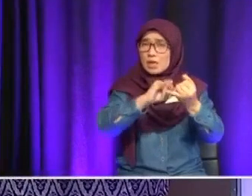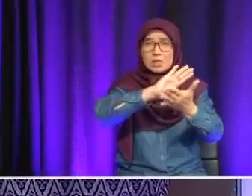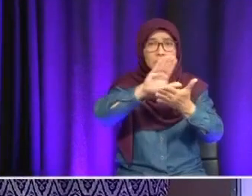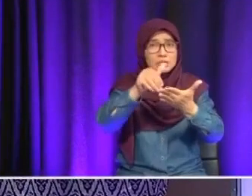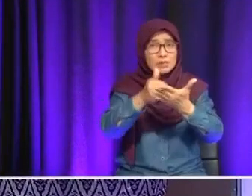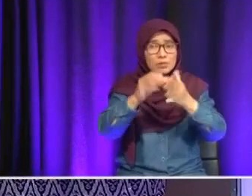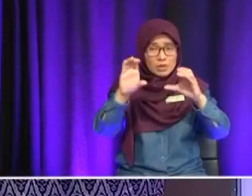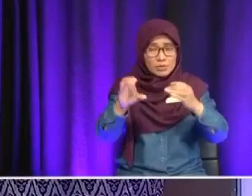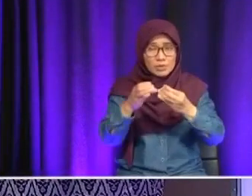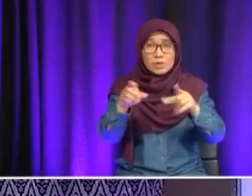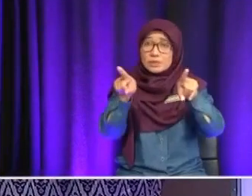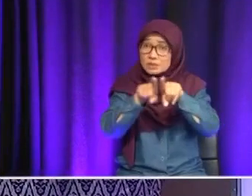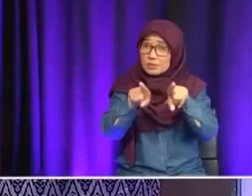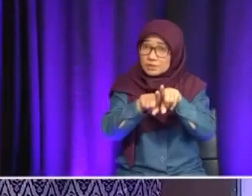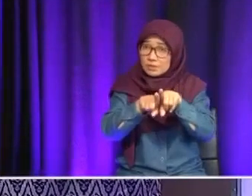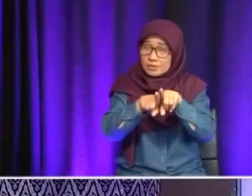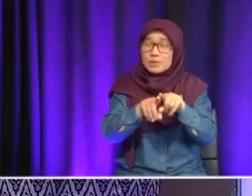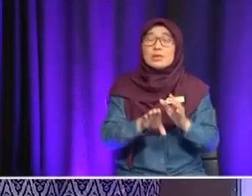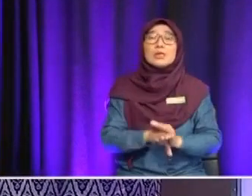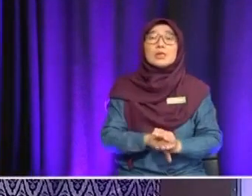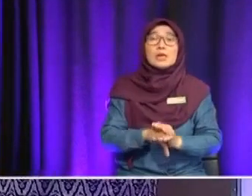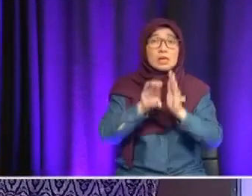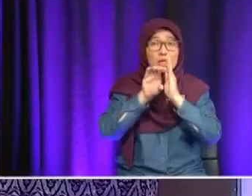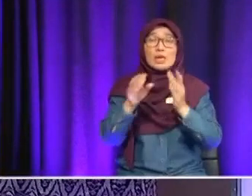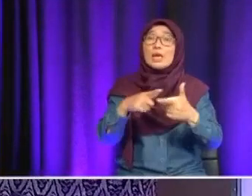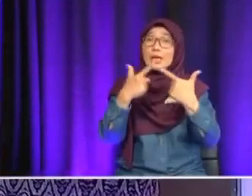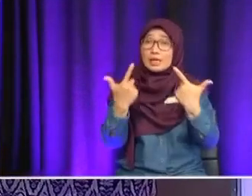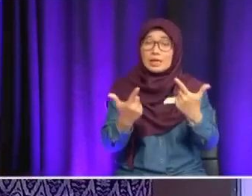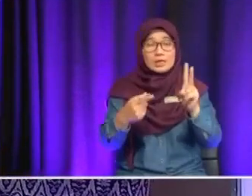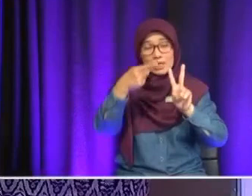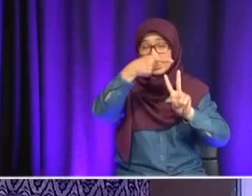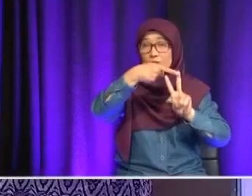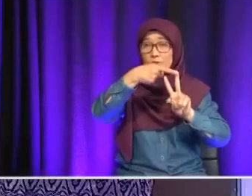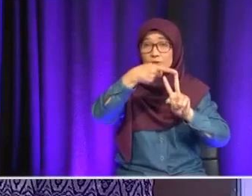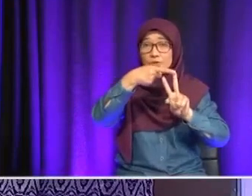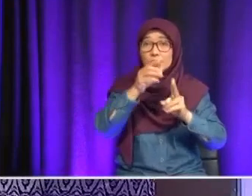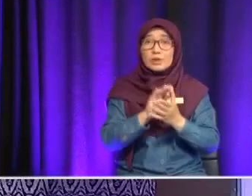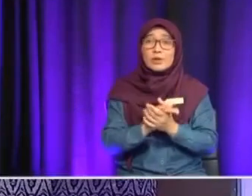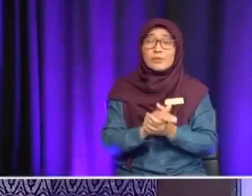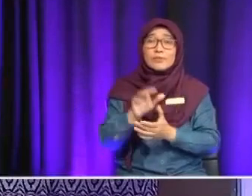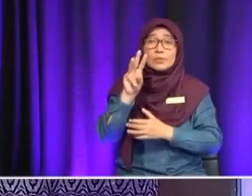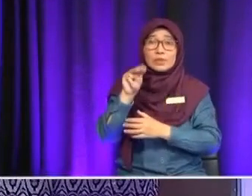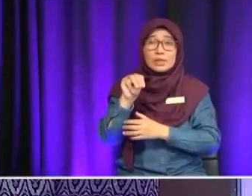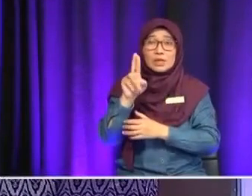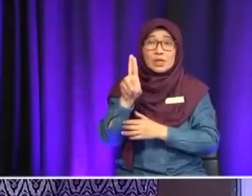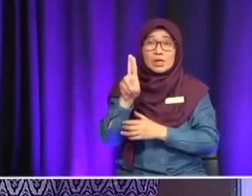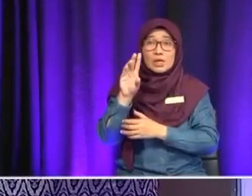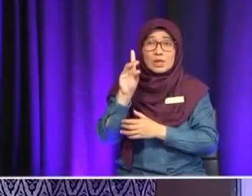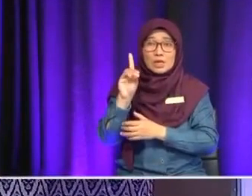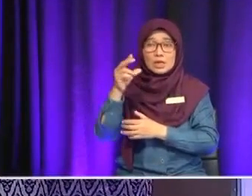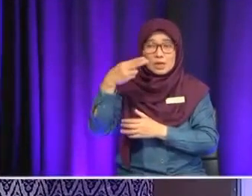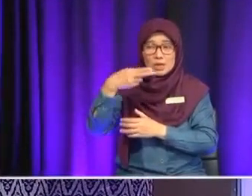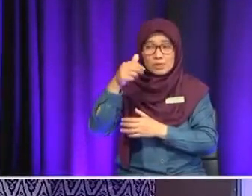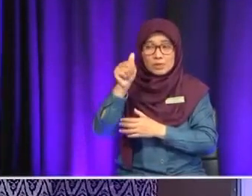berbeza pula dengan contoh akad yang kedua yang kita panggil mudharabah. Apakah